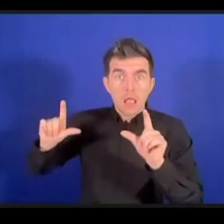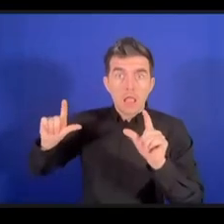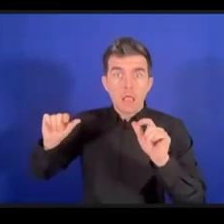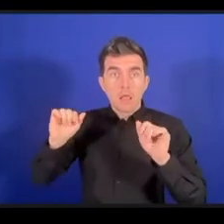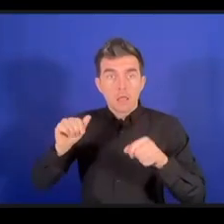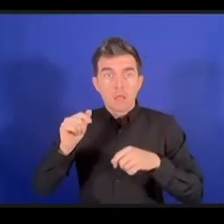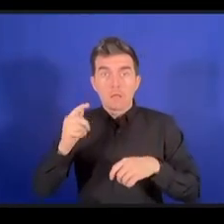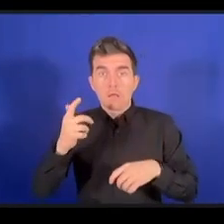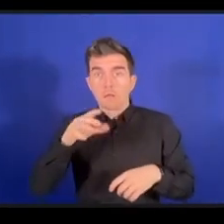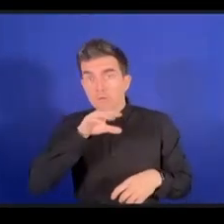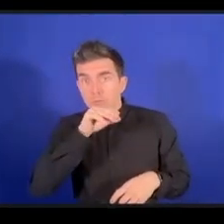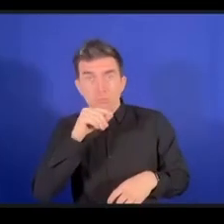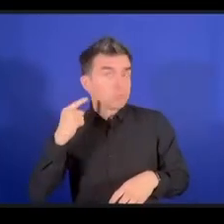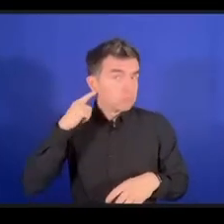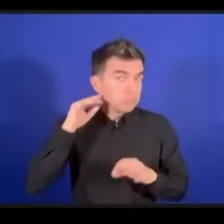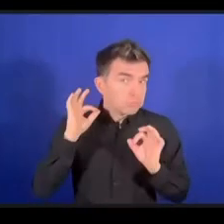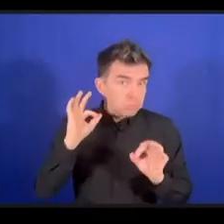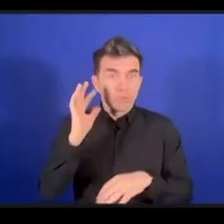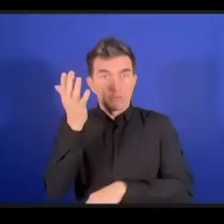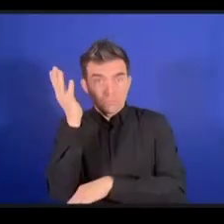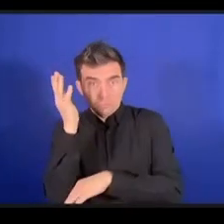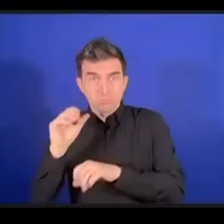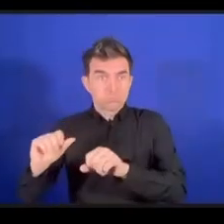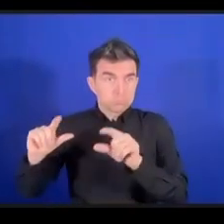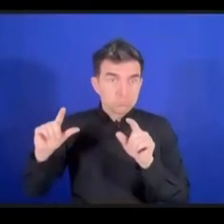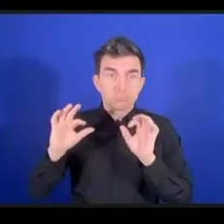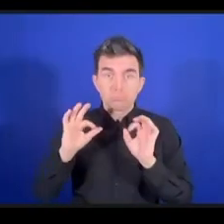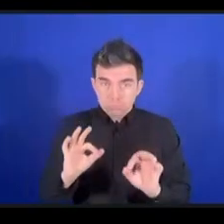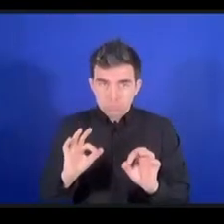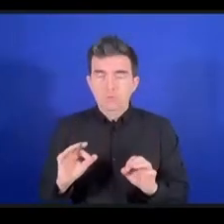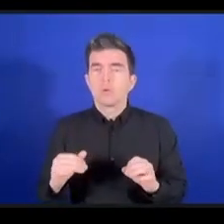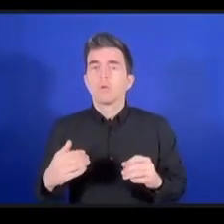能听见吗？听得很清楚。